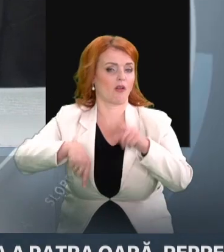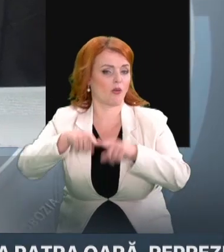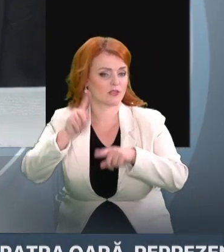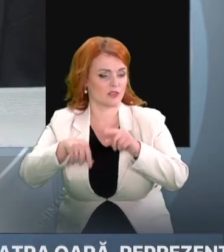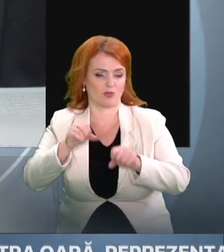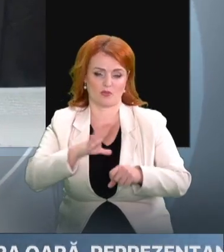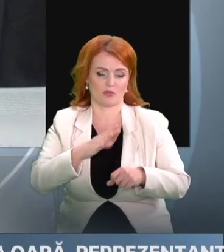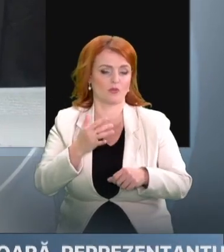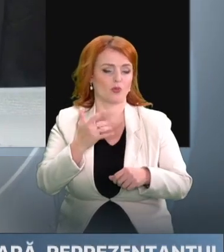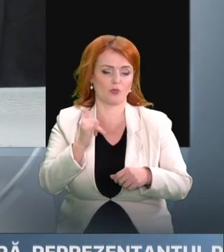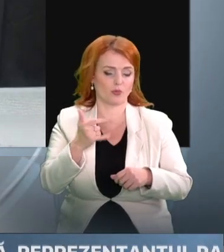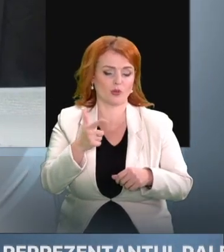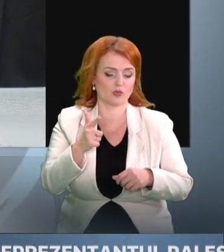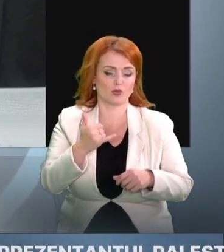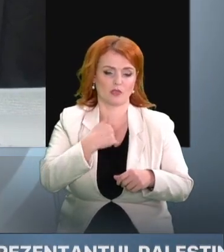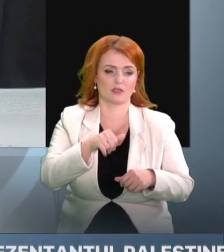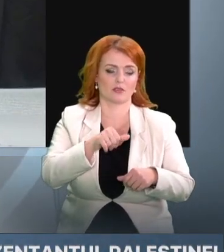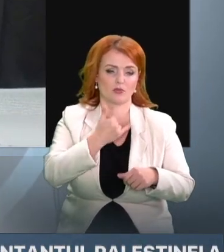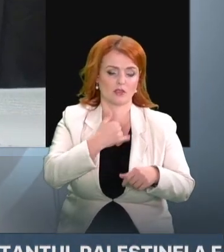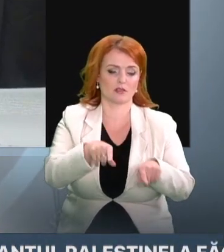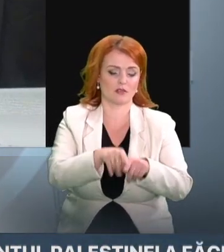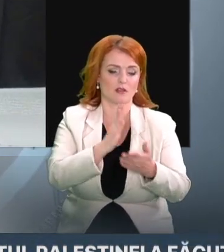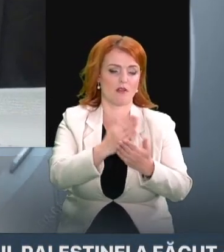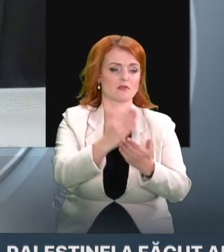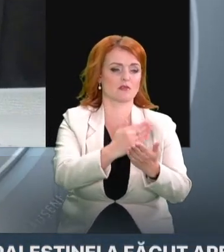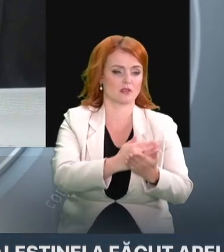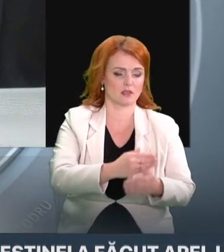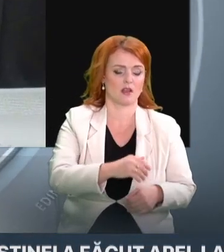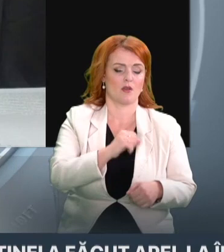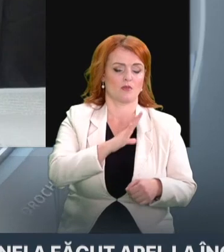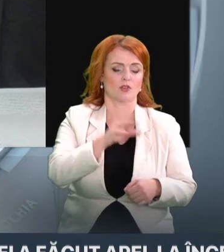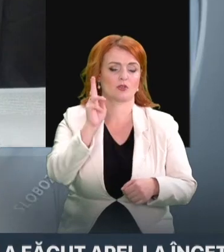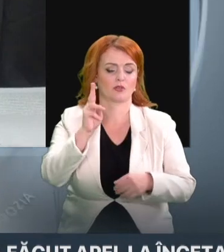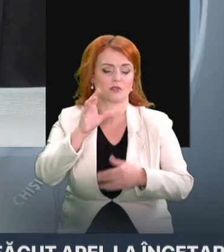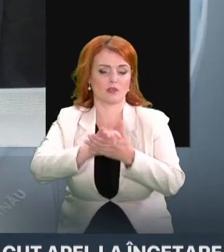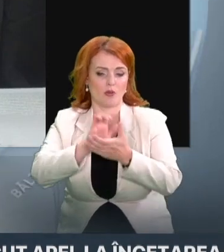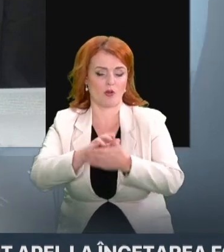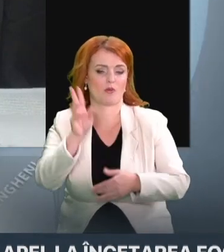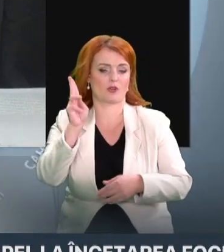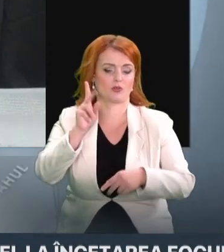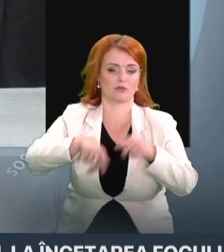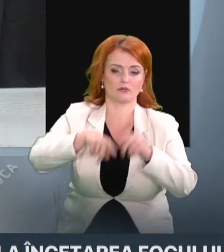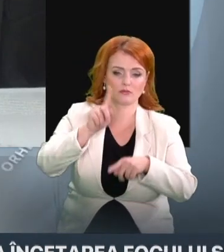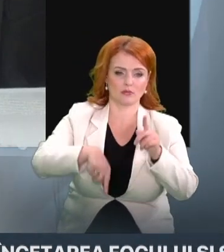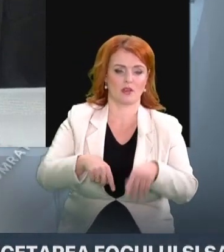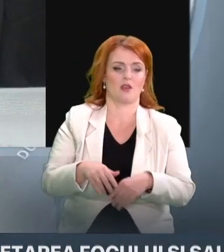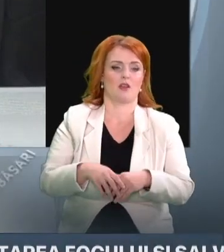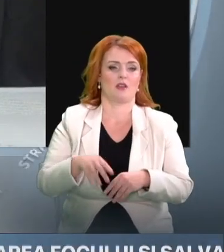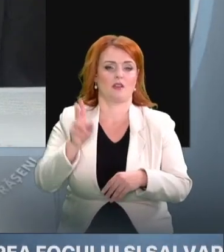agresori sunt cei care vin din partea rudilor, din partea cunoscuților, adică sunt niște oameni cunoscuți până la